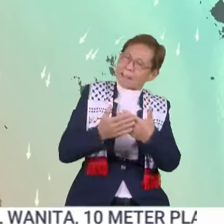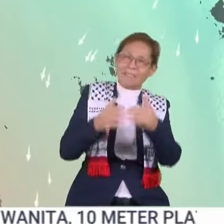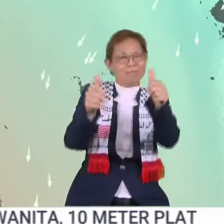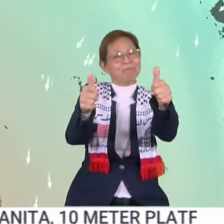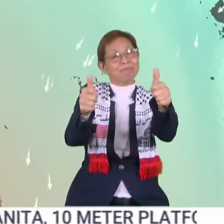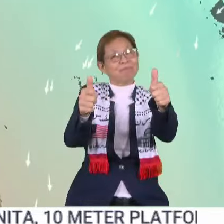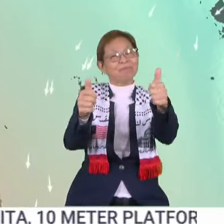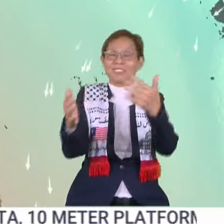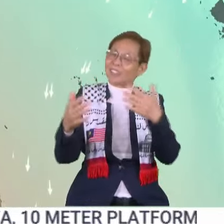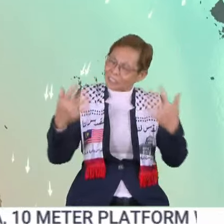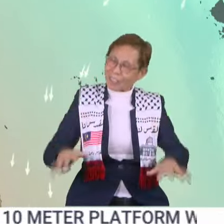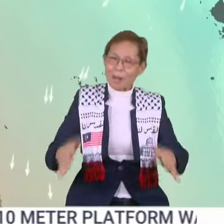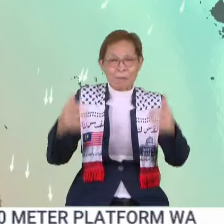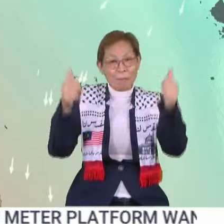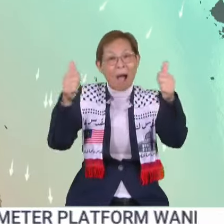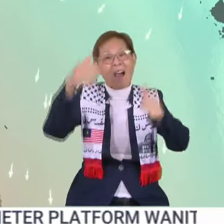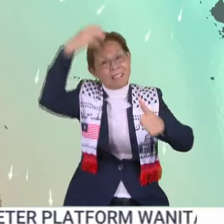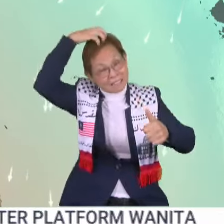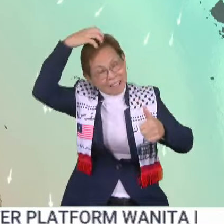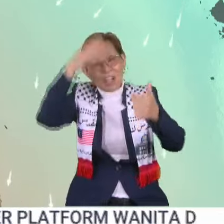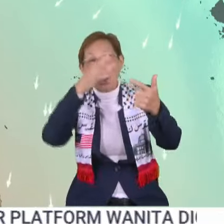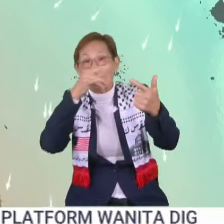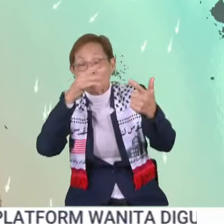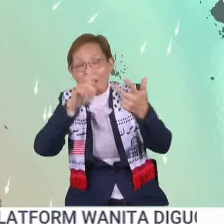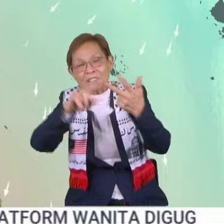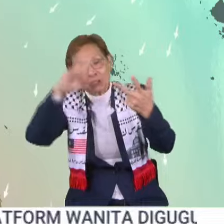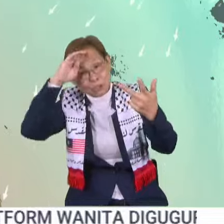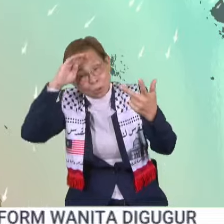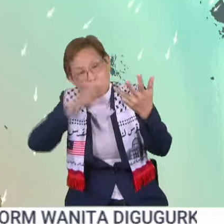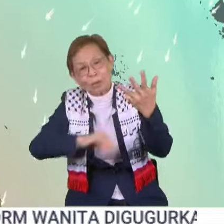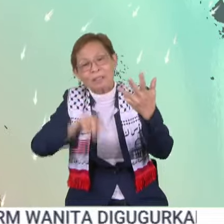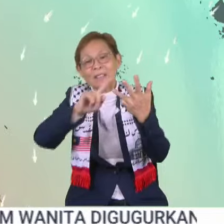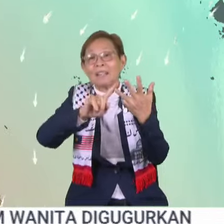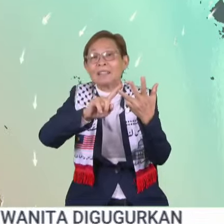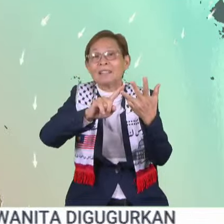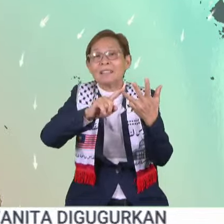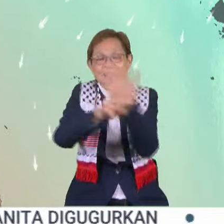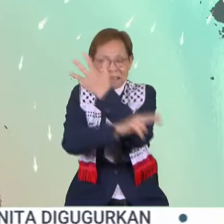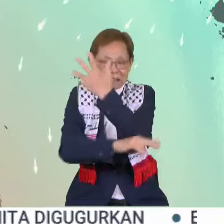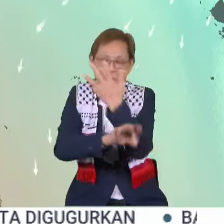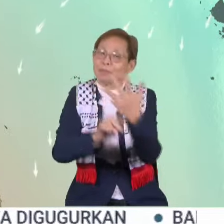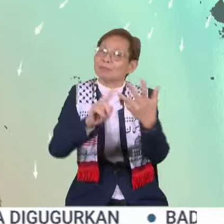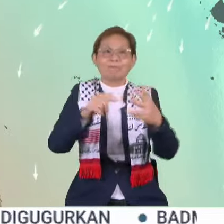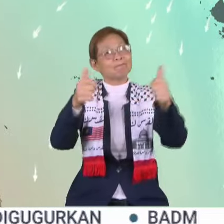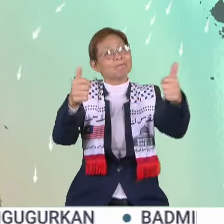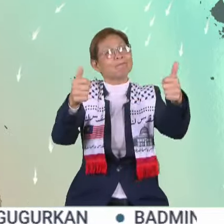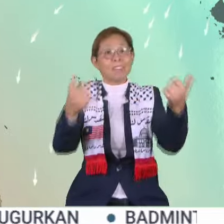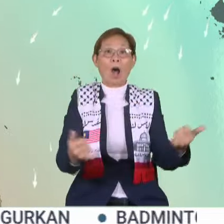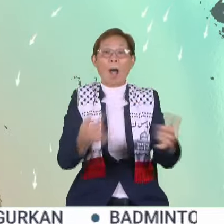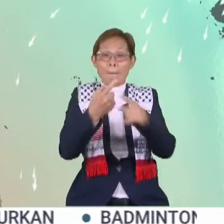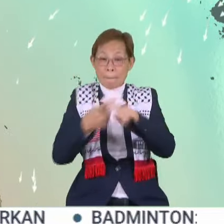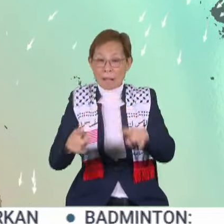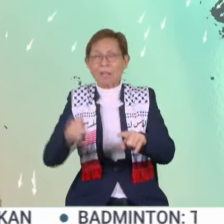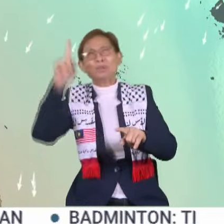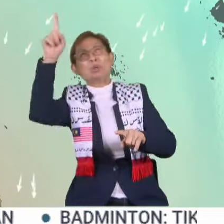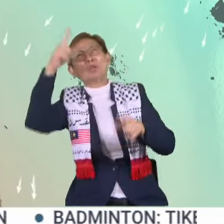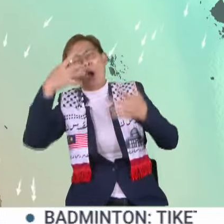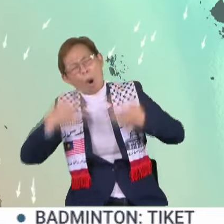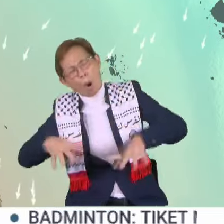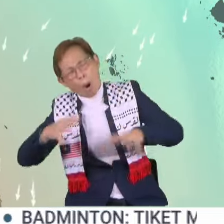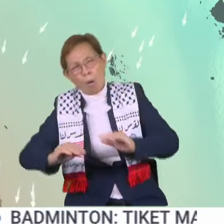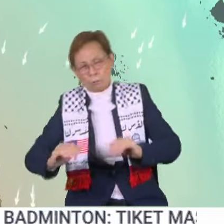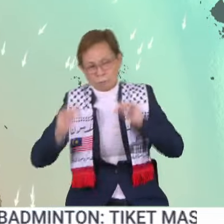di sekitar negeri Selangor, Melaka, Johor dan juga Negeri Sembilan. Namun, keadaan cuaca panas